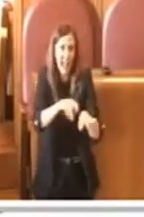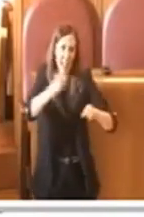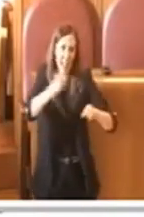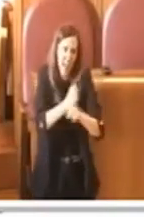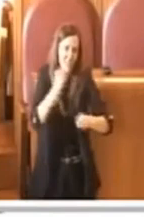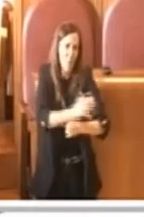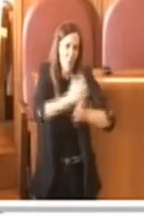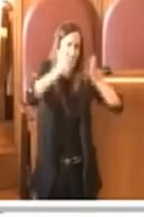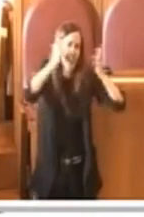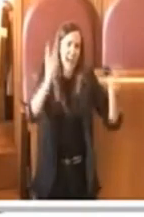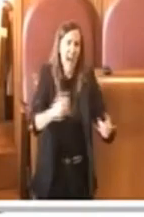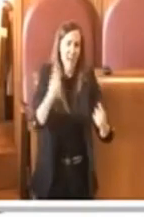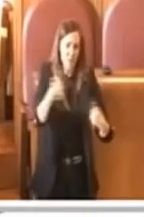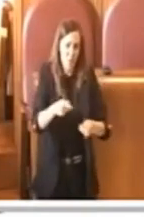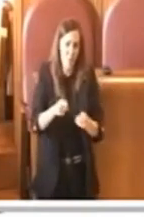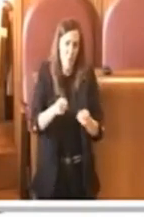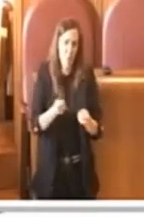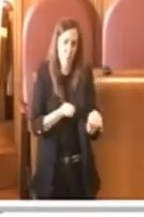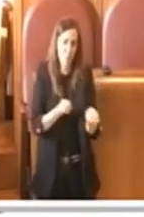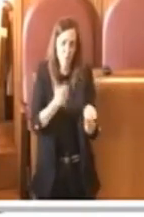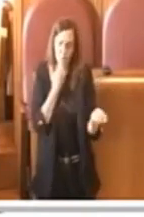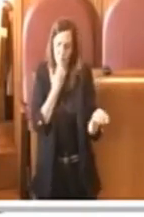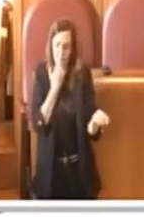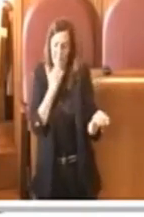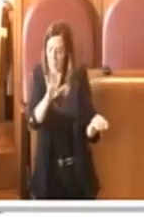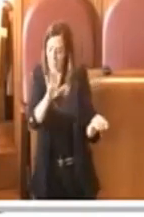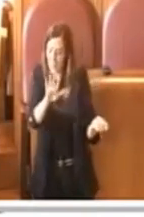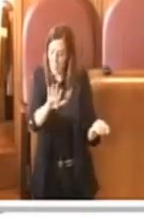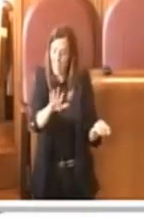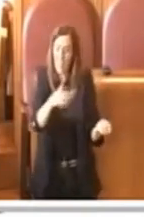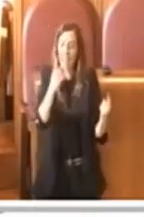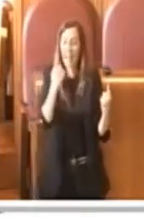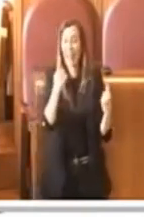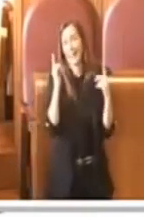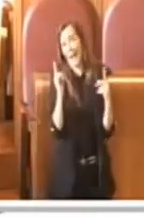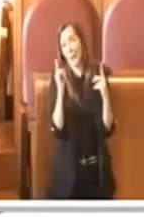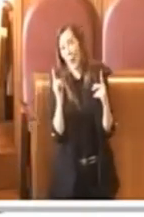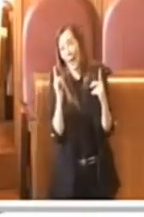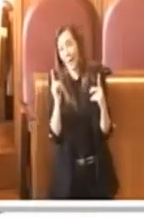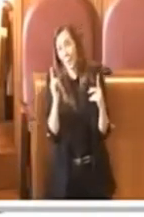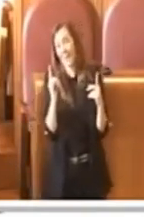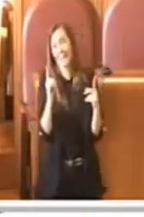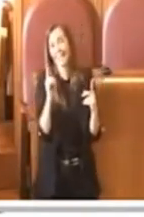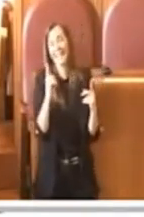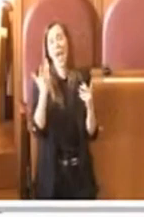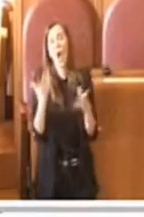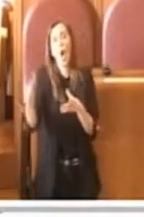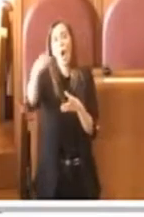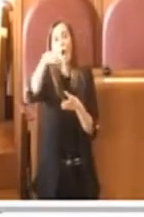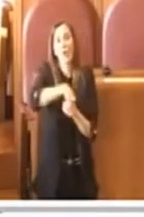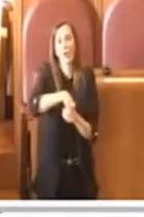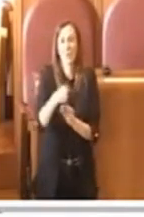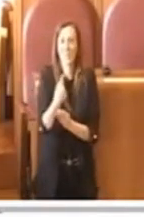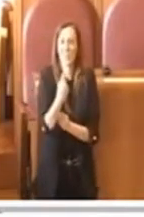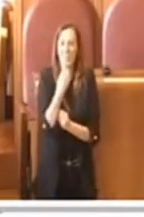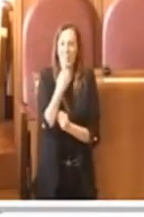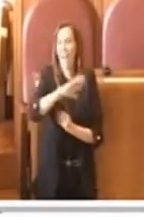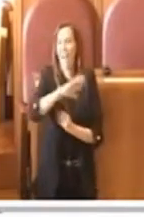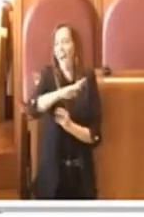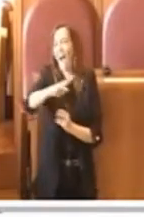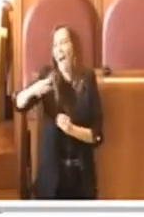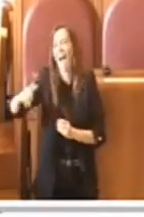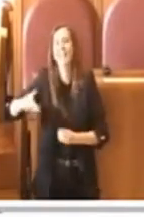lavoro con il coordinamento, scusate, con naturalmente il coinvolgimento di altre